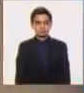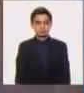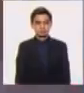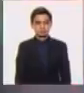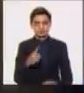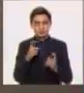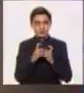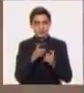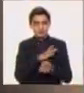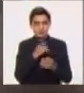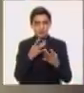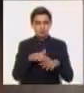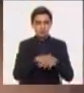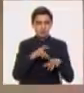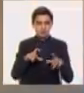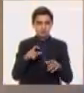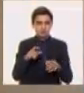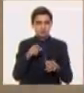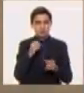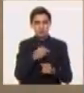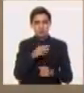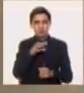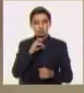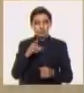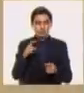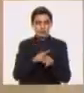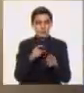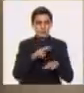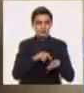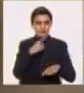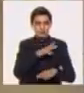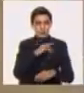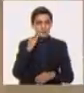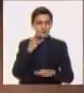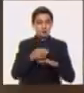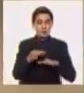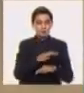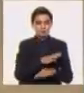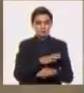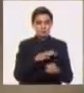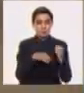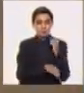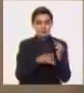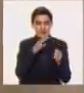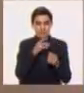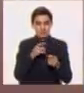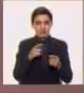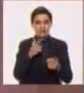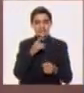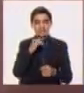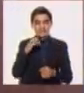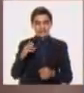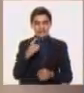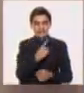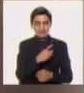Бұл жанжал қарапайым күлқоқыстан басталған. Полиция дерегінше, Павлодар облысында соңғы уақытта ГРЕС-1 және